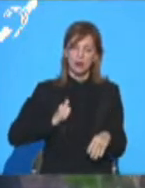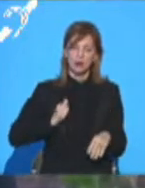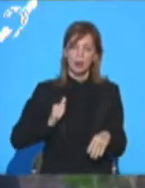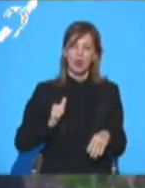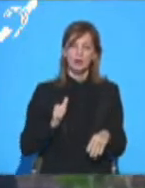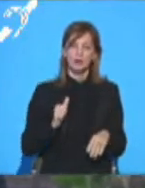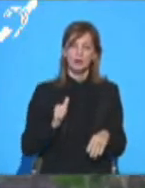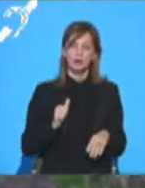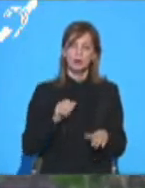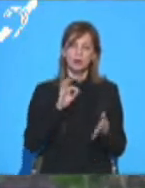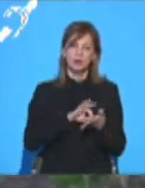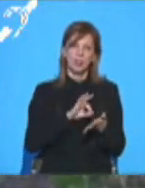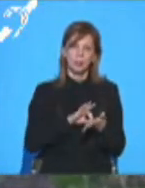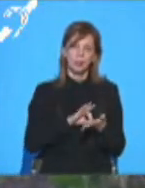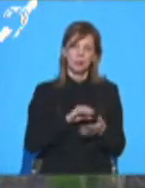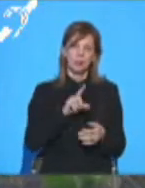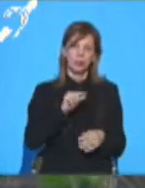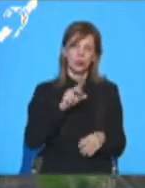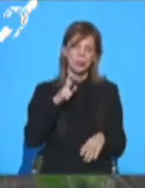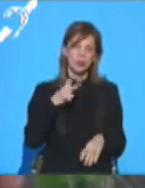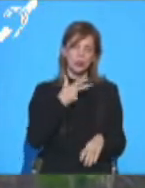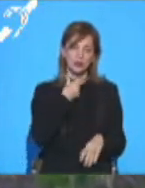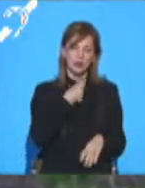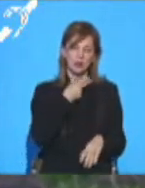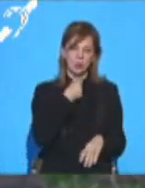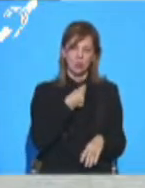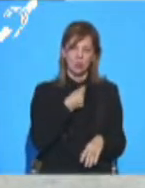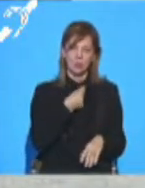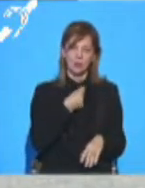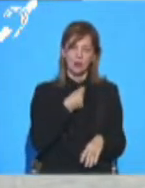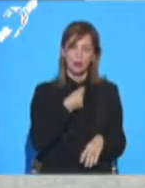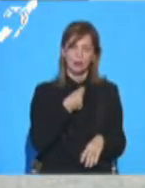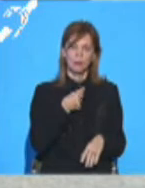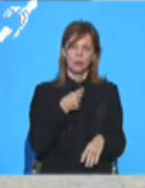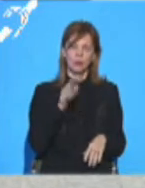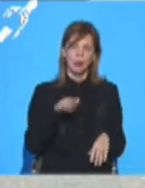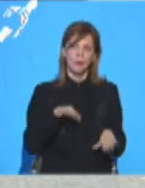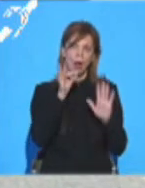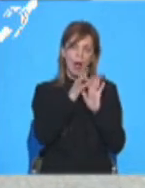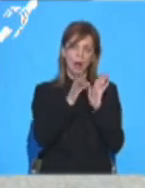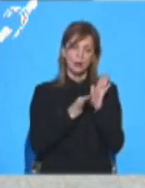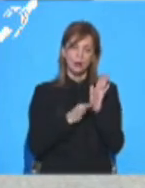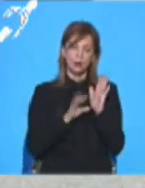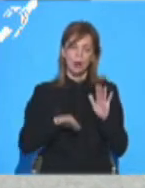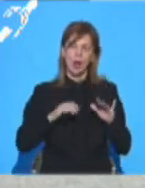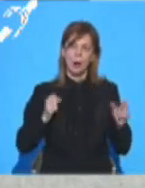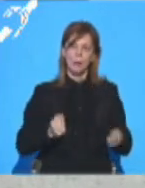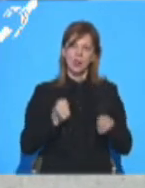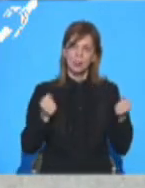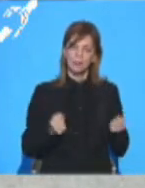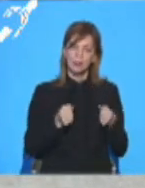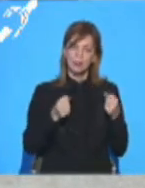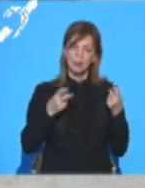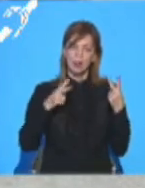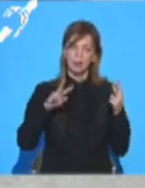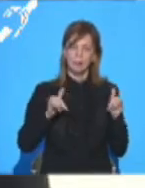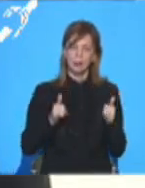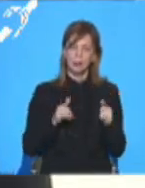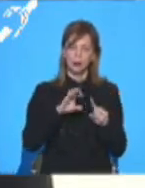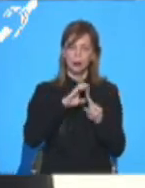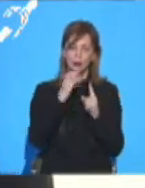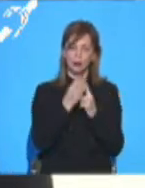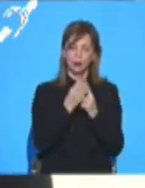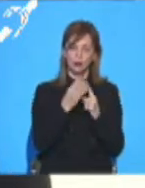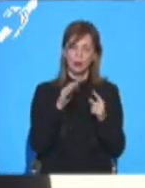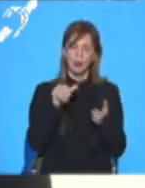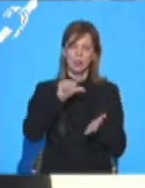asigura pe data de 23 decembrie măsurile de ordine publică la manifestarea cultural-artistică ce se va desfășura